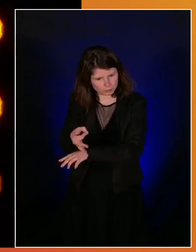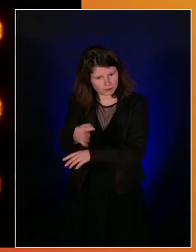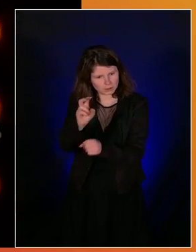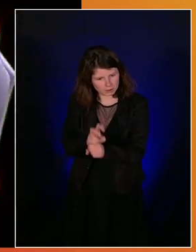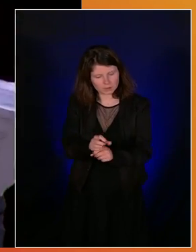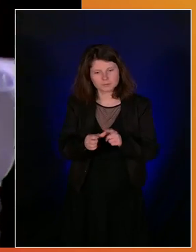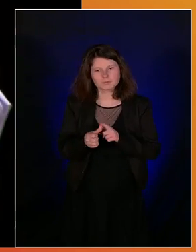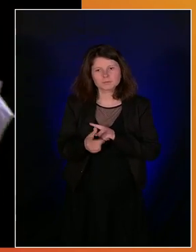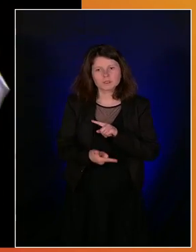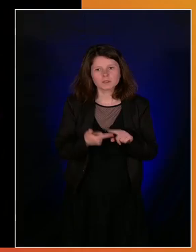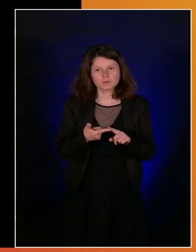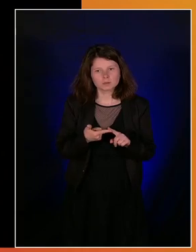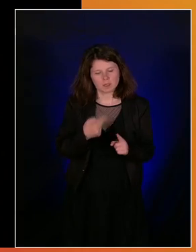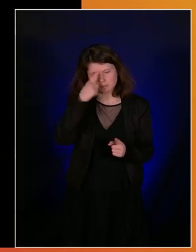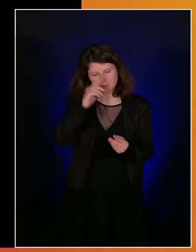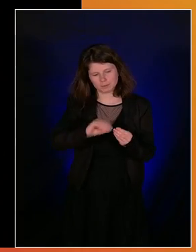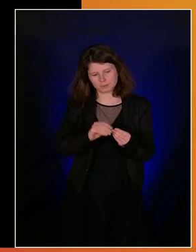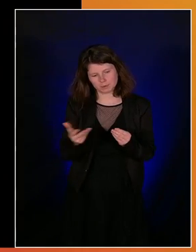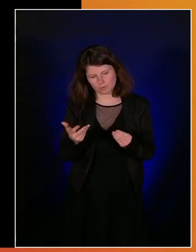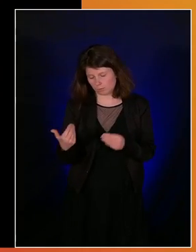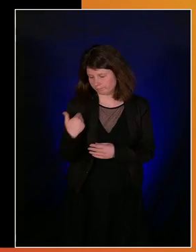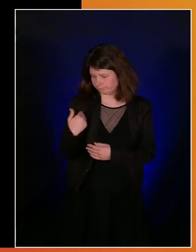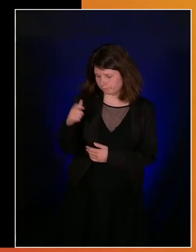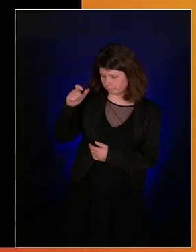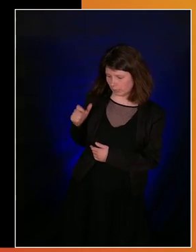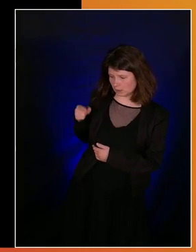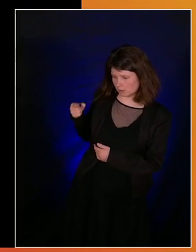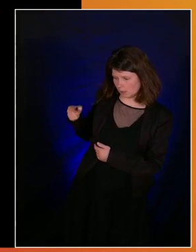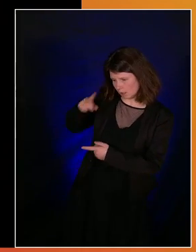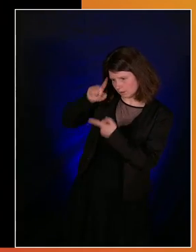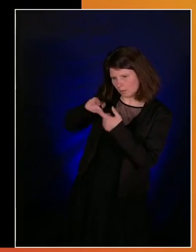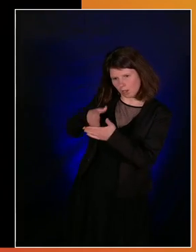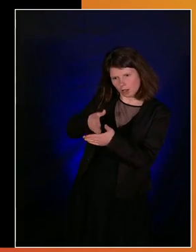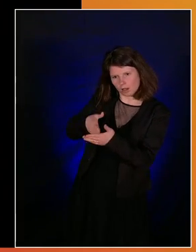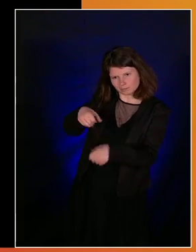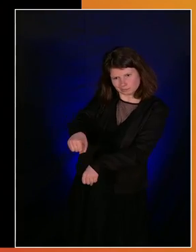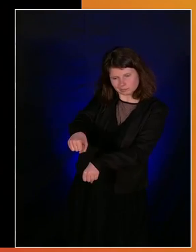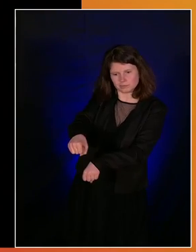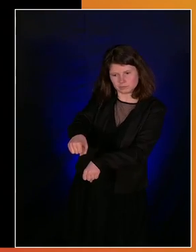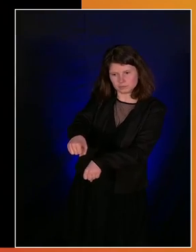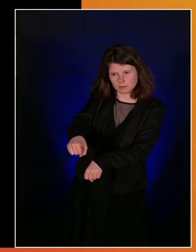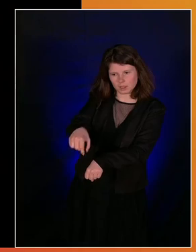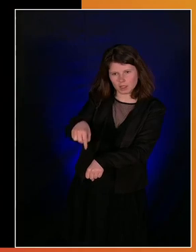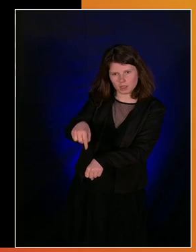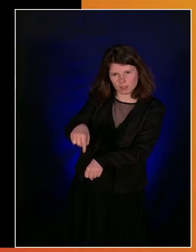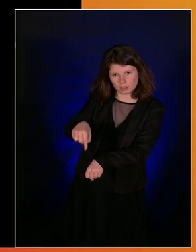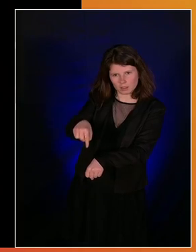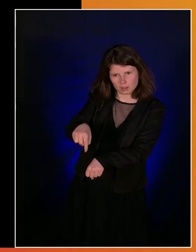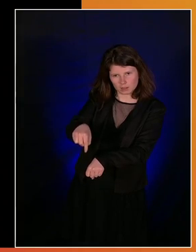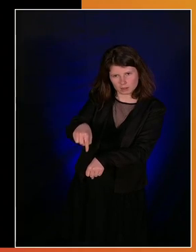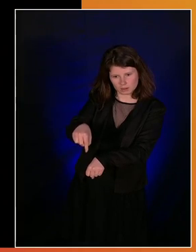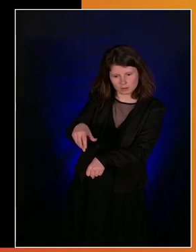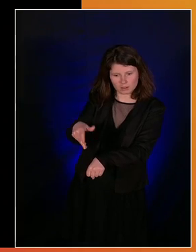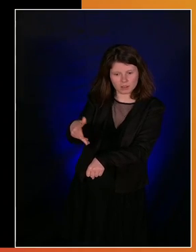était le point qu'on vient d'aborder avec le camarade à l'instant autour de la notion de blocage qui doit rester un élément parmi